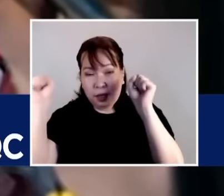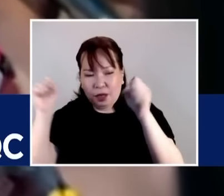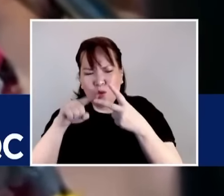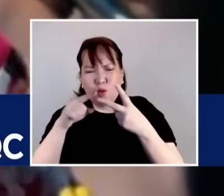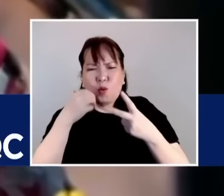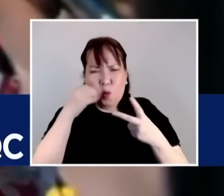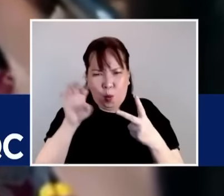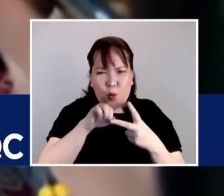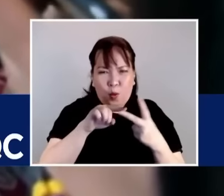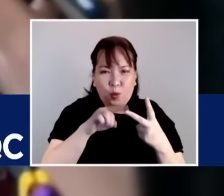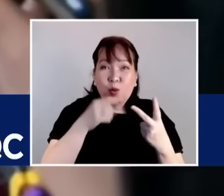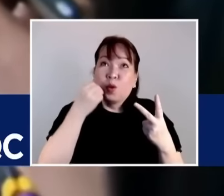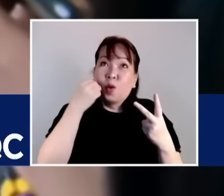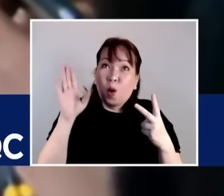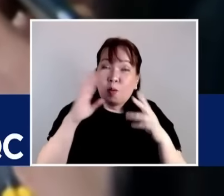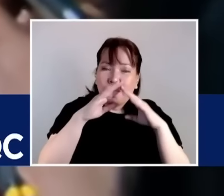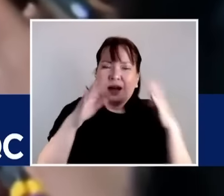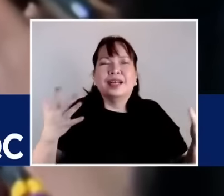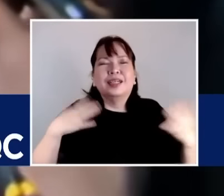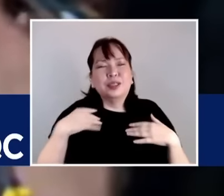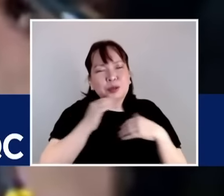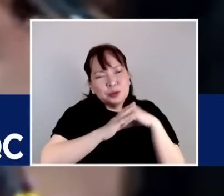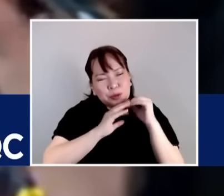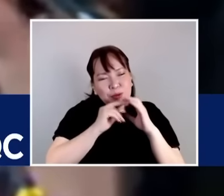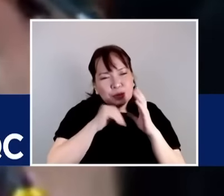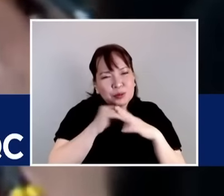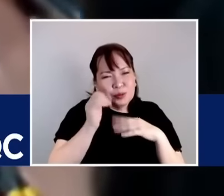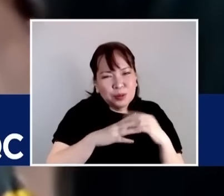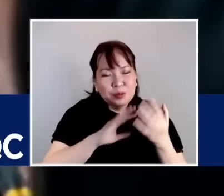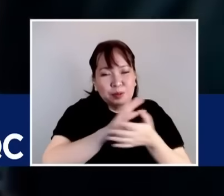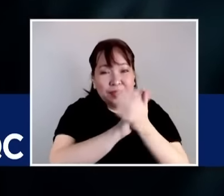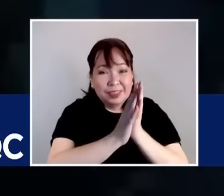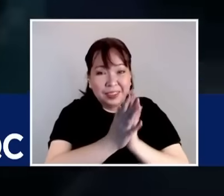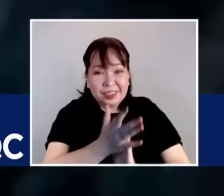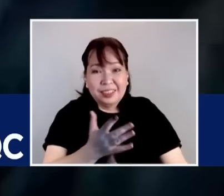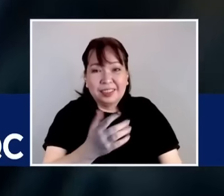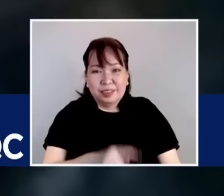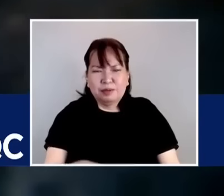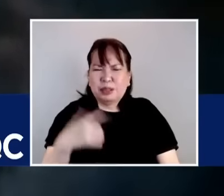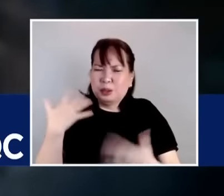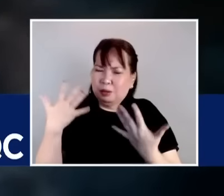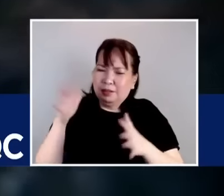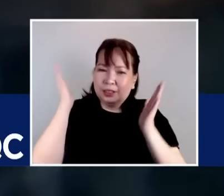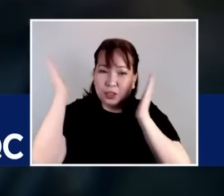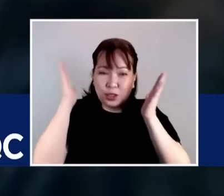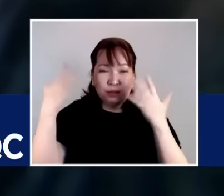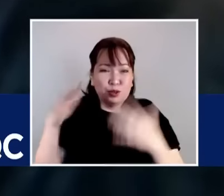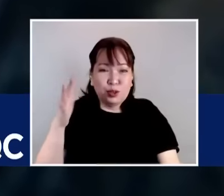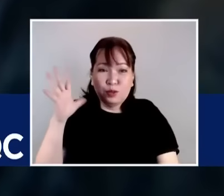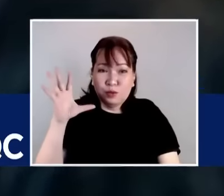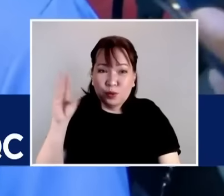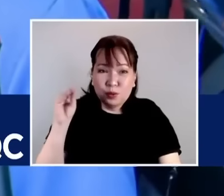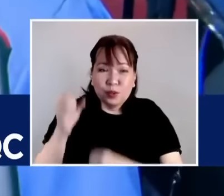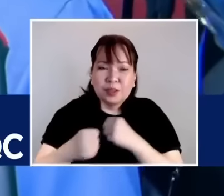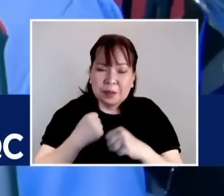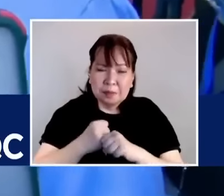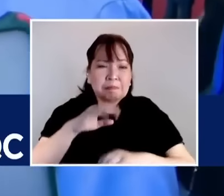bahay, di masaya buhay mo kasi tahimik ang buhay. I've stayed in government for 50 years and I feel